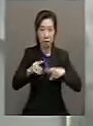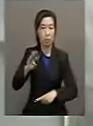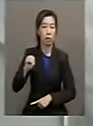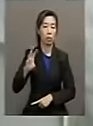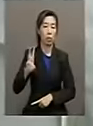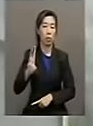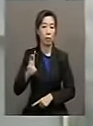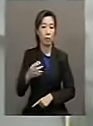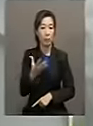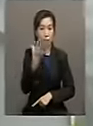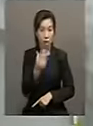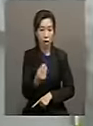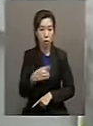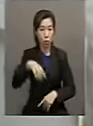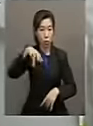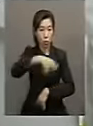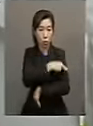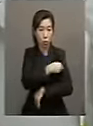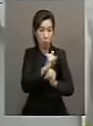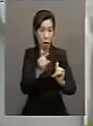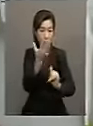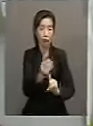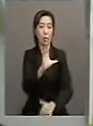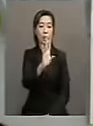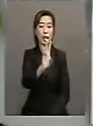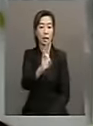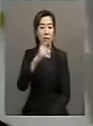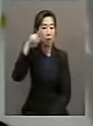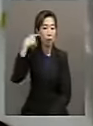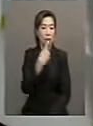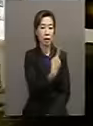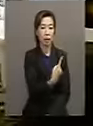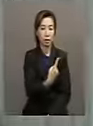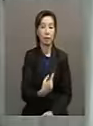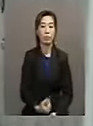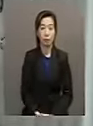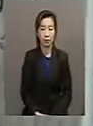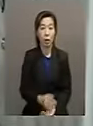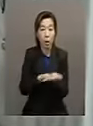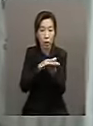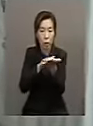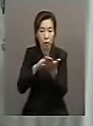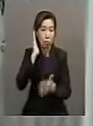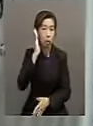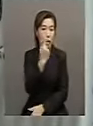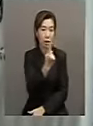นครับที่เหลือยังรักษาตัวอยู่ที่โรงพยาบาล7คนนะครับเป็นผู้หญิง1คนขอไปเป็นผู้ช